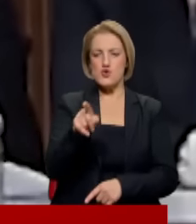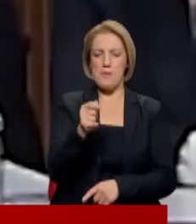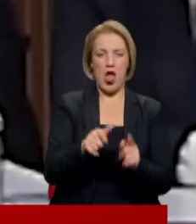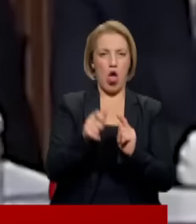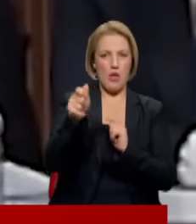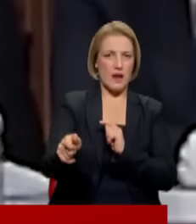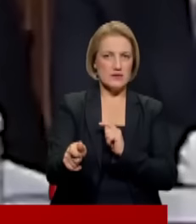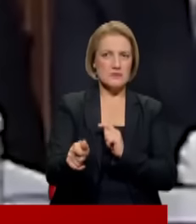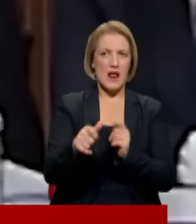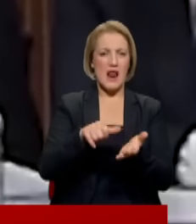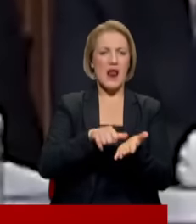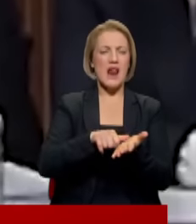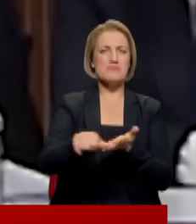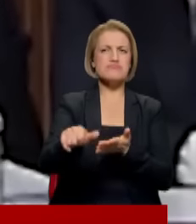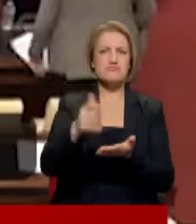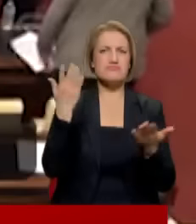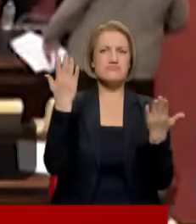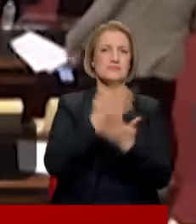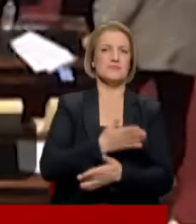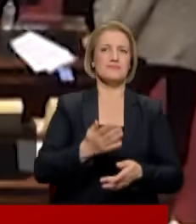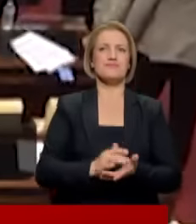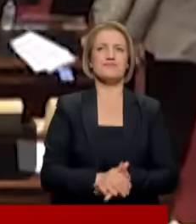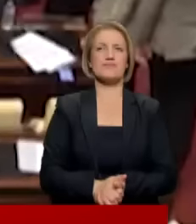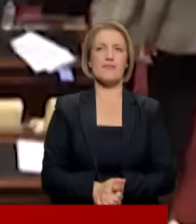ödendi falan tamamen algı operasyonudur